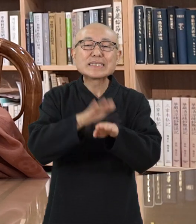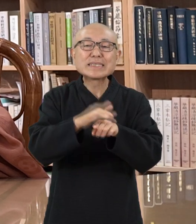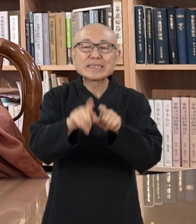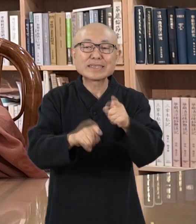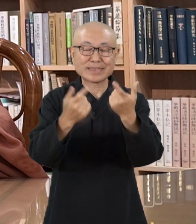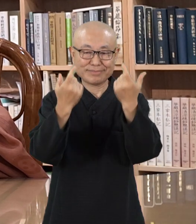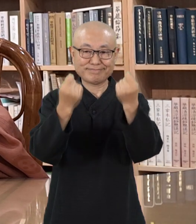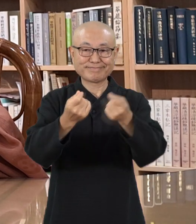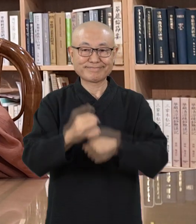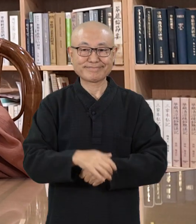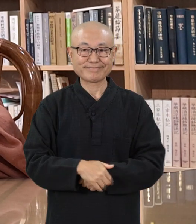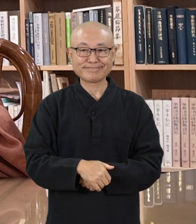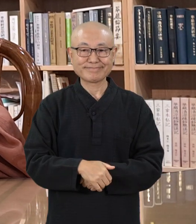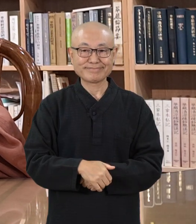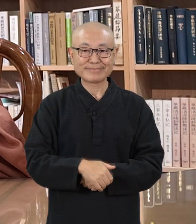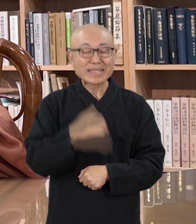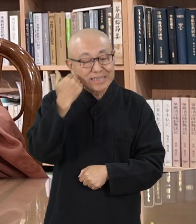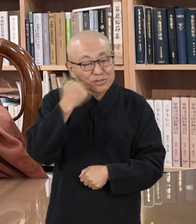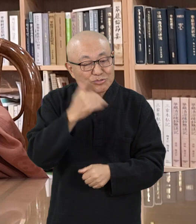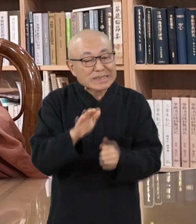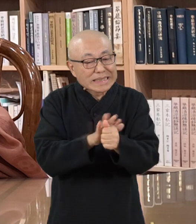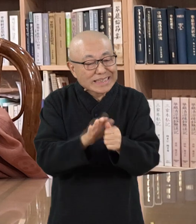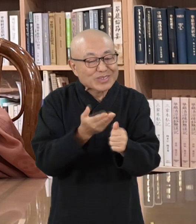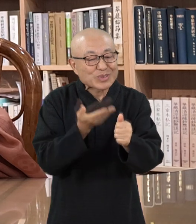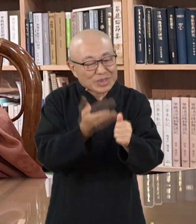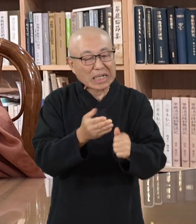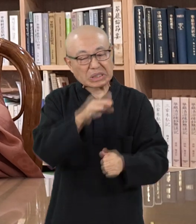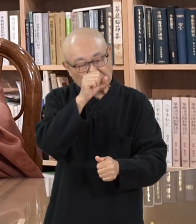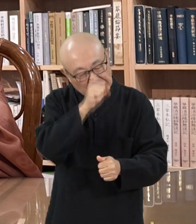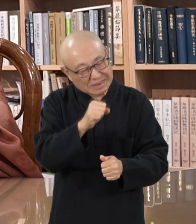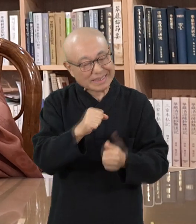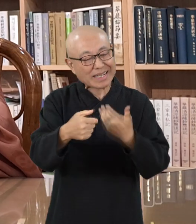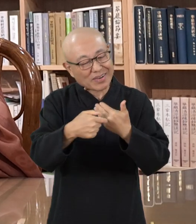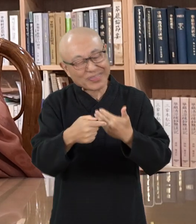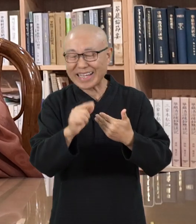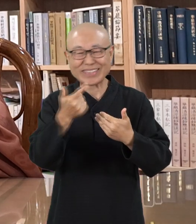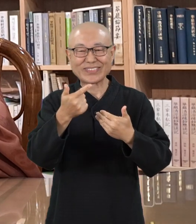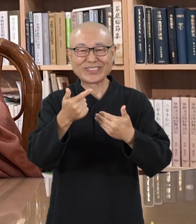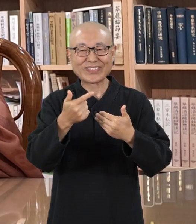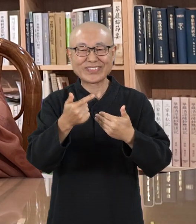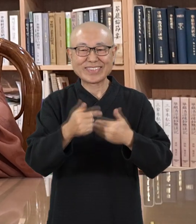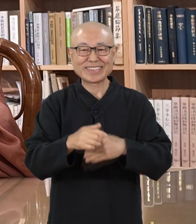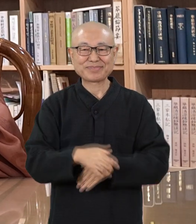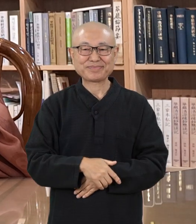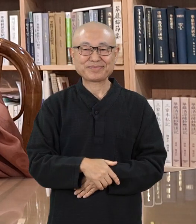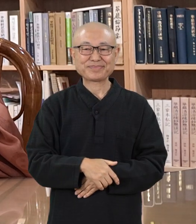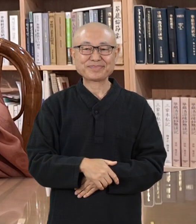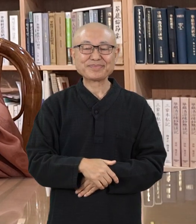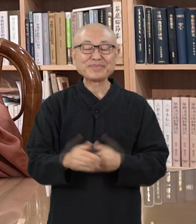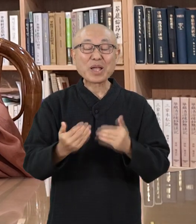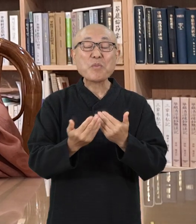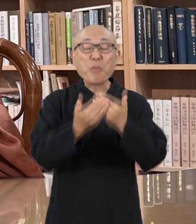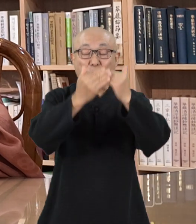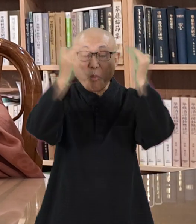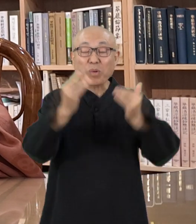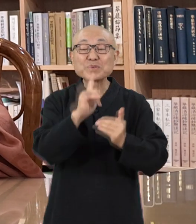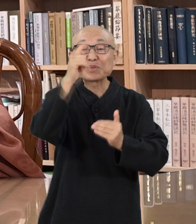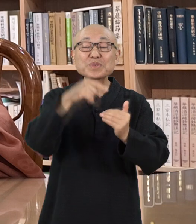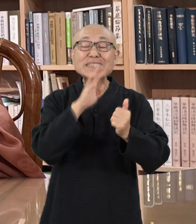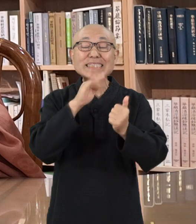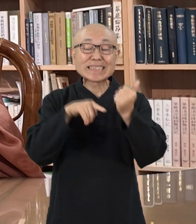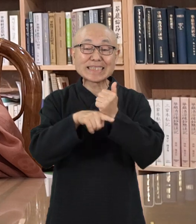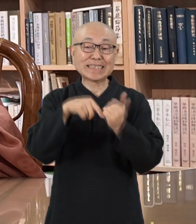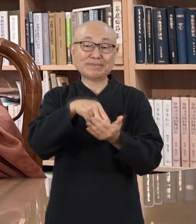첫걸음이에요. 그러니까 그냥 뭐 남 잘해주고 착한 척하고 이런 게 아니에요. 불교에서는 이 우주의 진리를